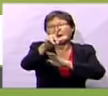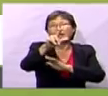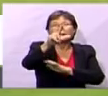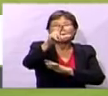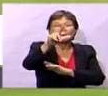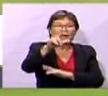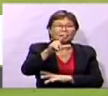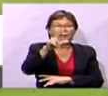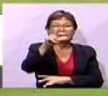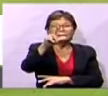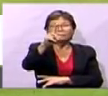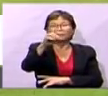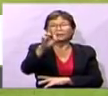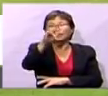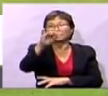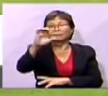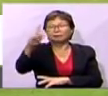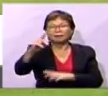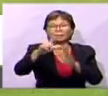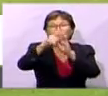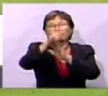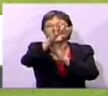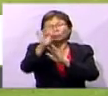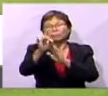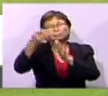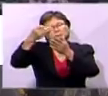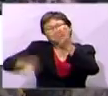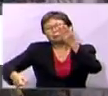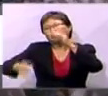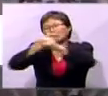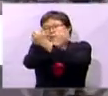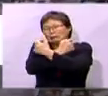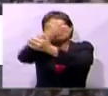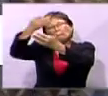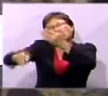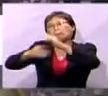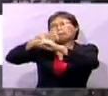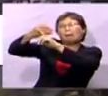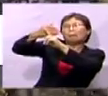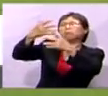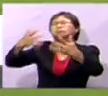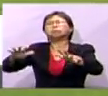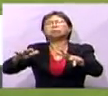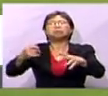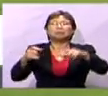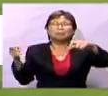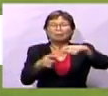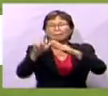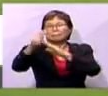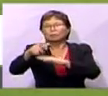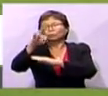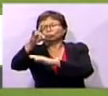Fokido pada minit ke-48 yang gagal ditepis Muhammad Khairul Azhan. Pada